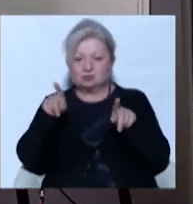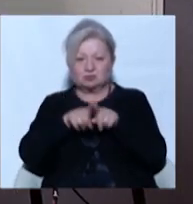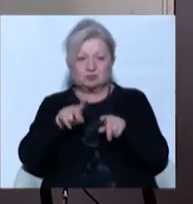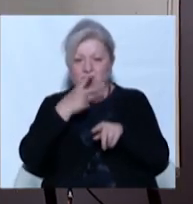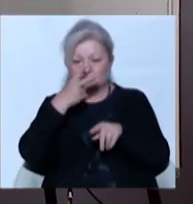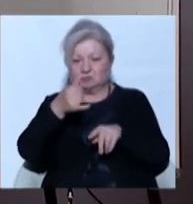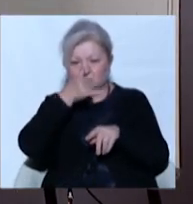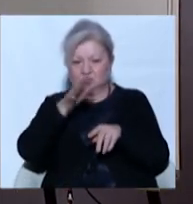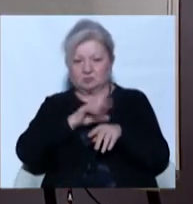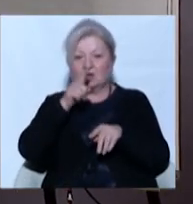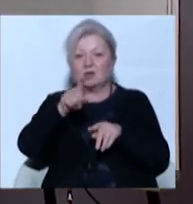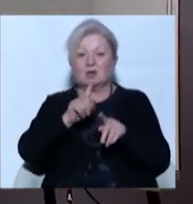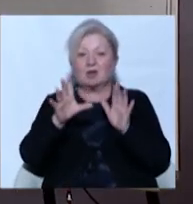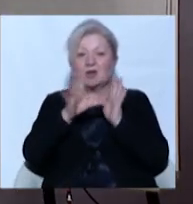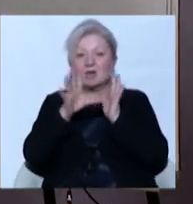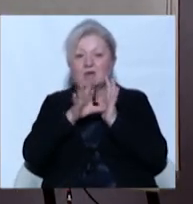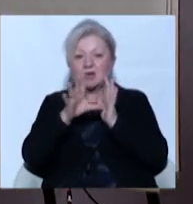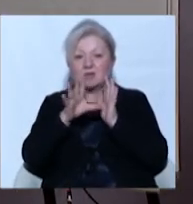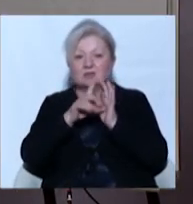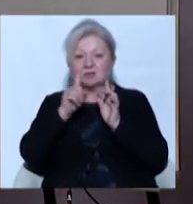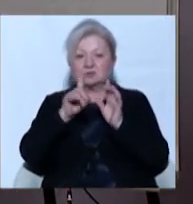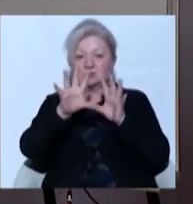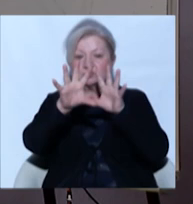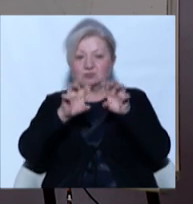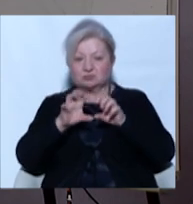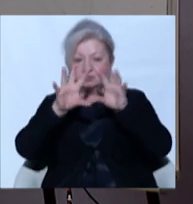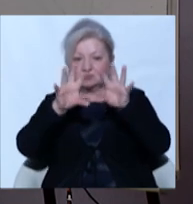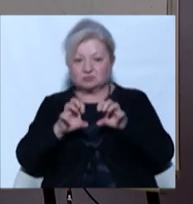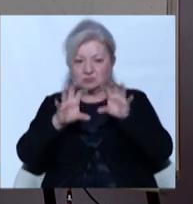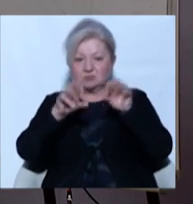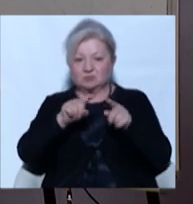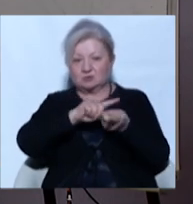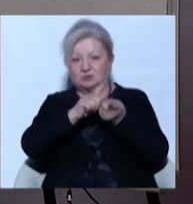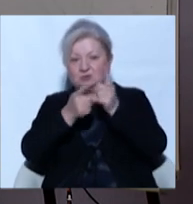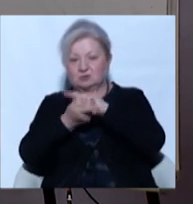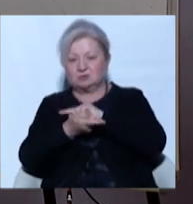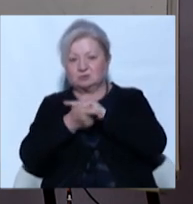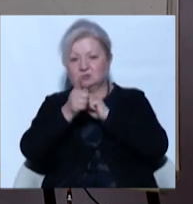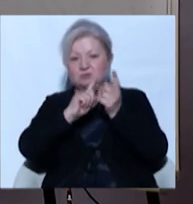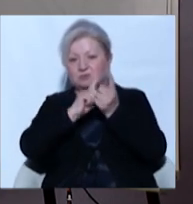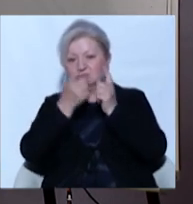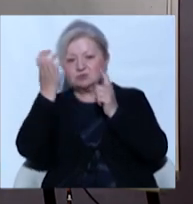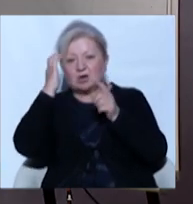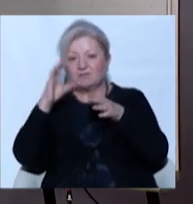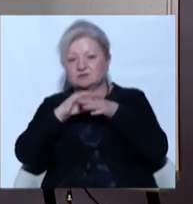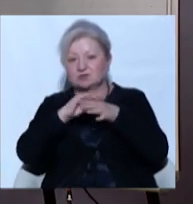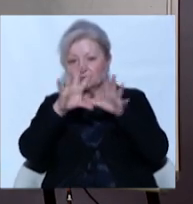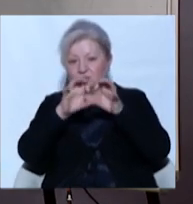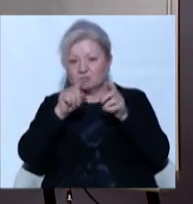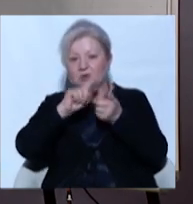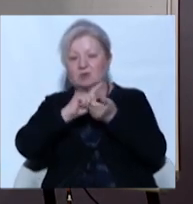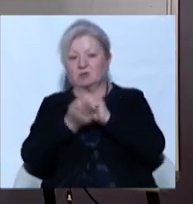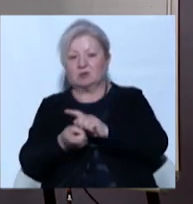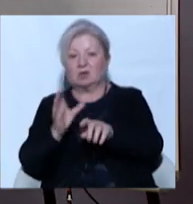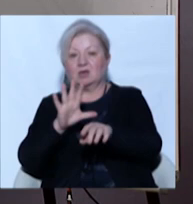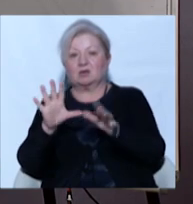აი ეს ენერგია, რომელიცაც თან თქავს შავი სხეული, მის სითბურ ენერგიად გარდაიქმნება.